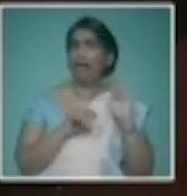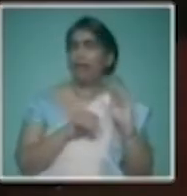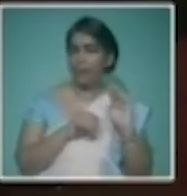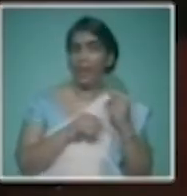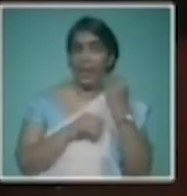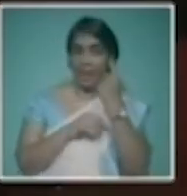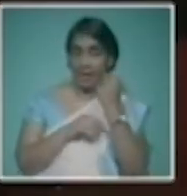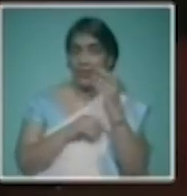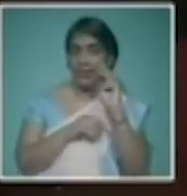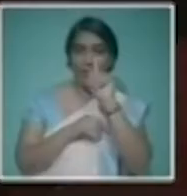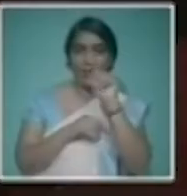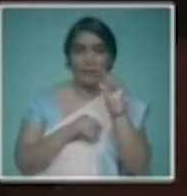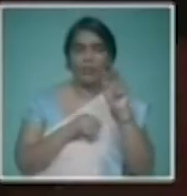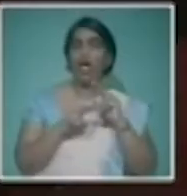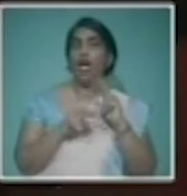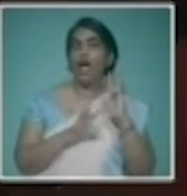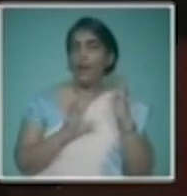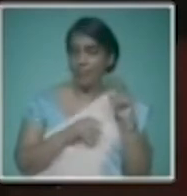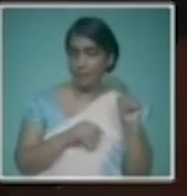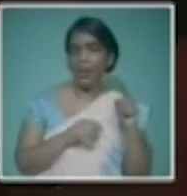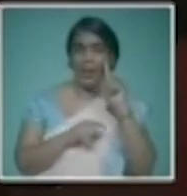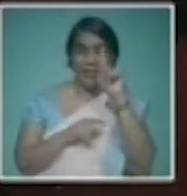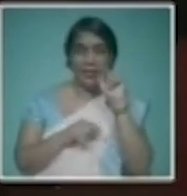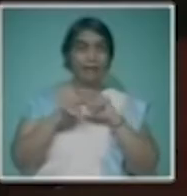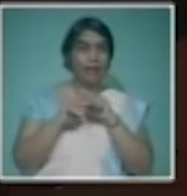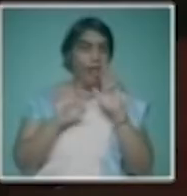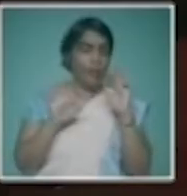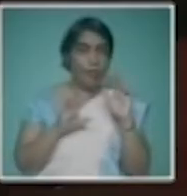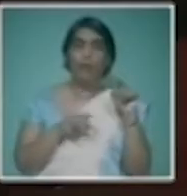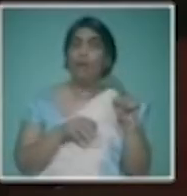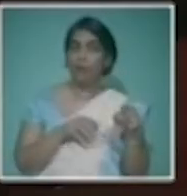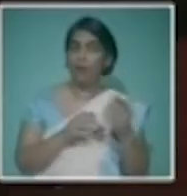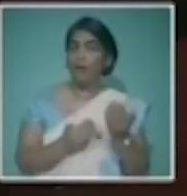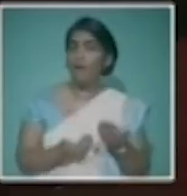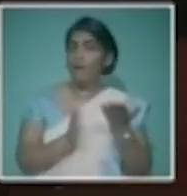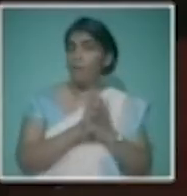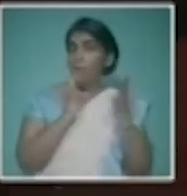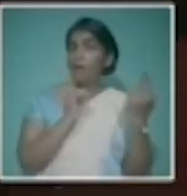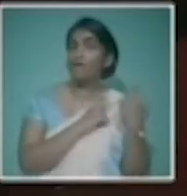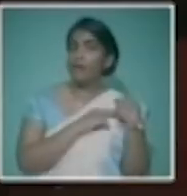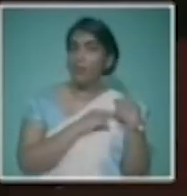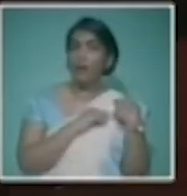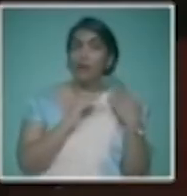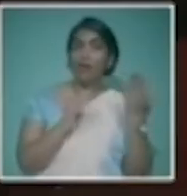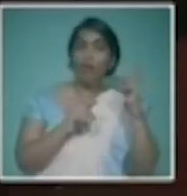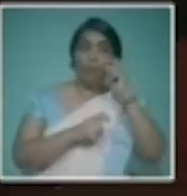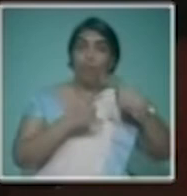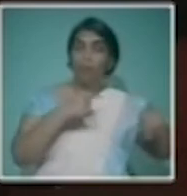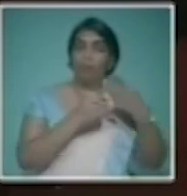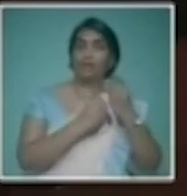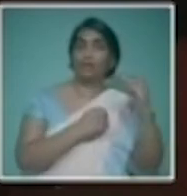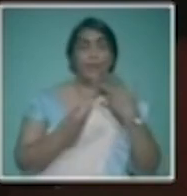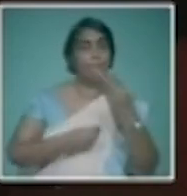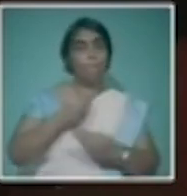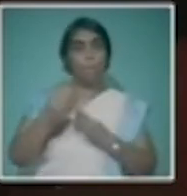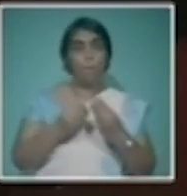30ක් දක්වා දීලා තිබුණේ 1.790යි. එතන 1.790ක් අය කරනකට ඒකේ බර දාලා තිබුණේ එක්කෝ ගෘහස්ත කාණ්ඩෙට එක්කෝ ව්‍යාපාරික